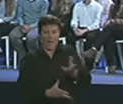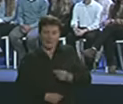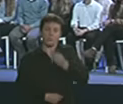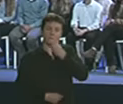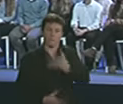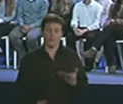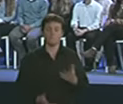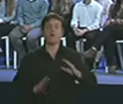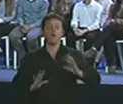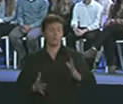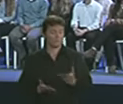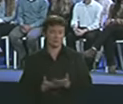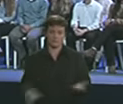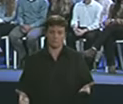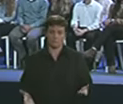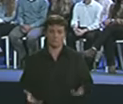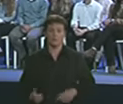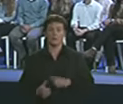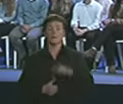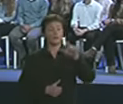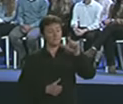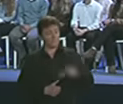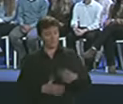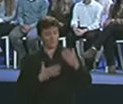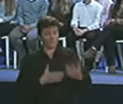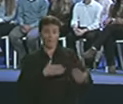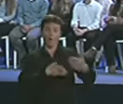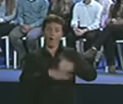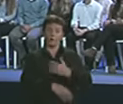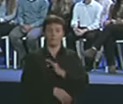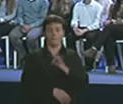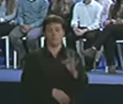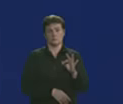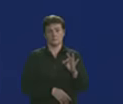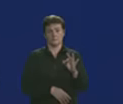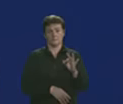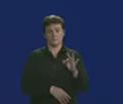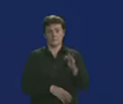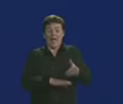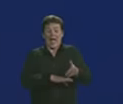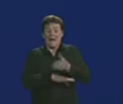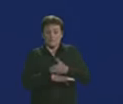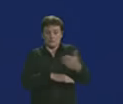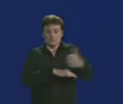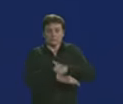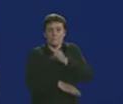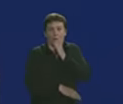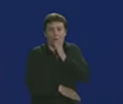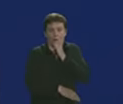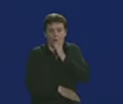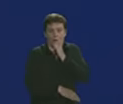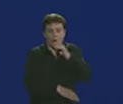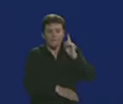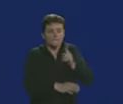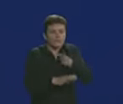allons-nous faire ? C'est très simple. D'abord, toute personne qui voudra venir sur le territoire de la République française devra, avant d'entrer, passer dans